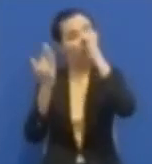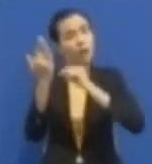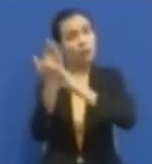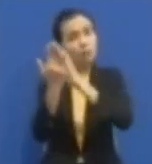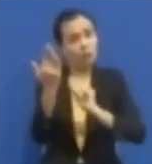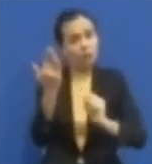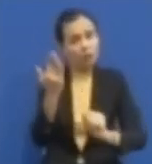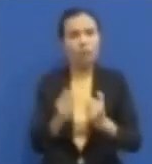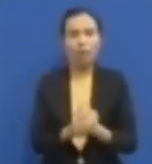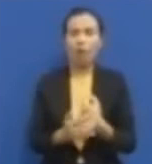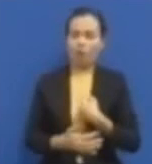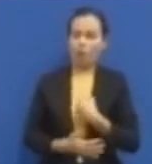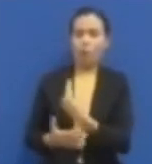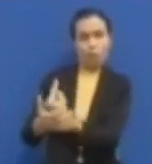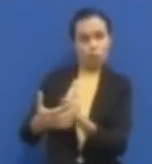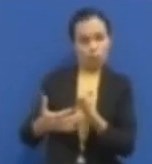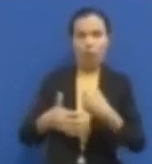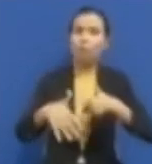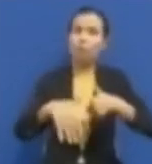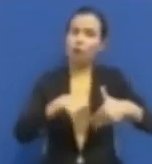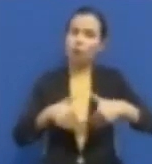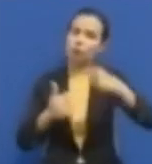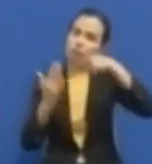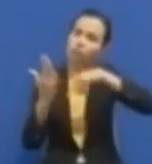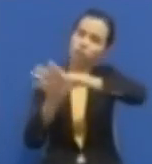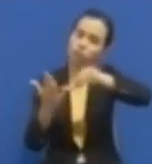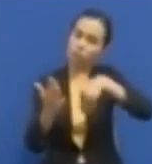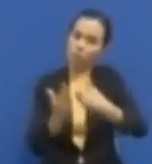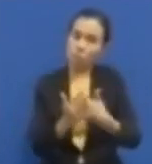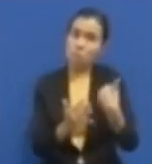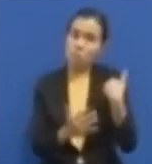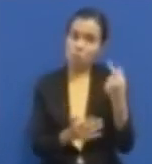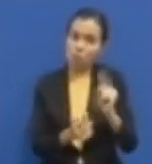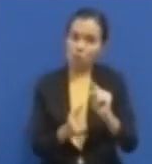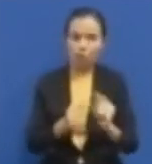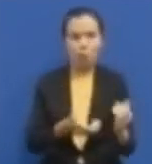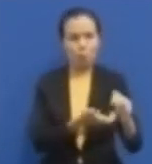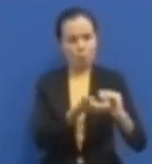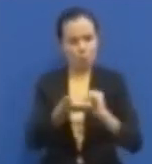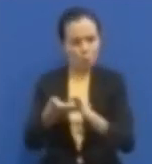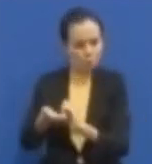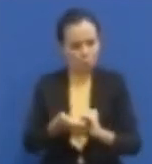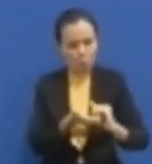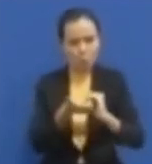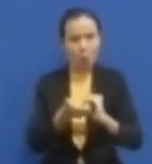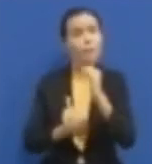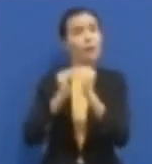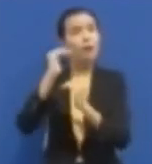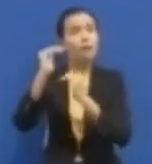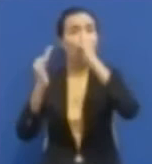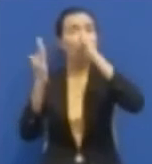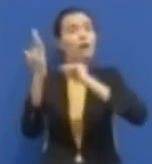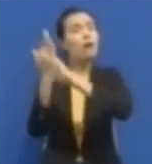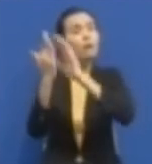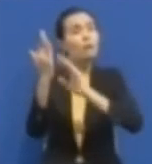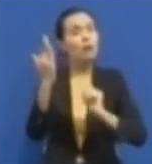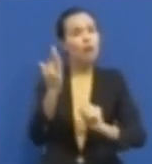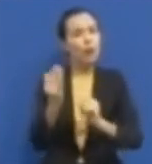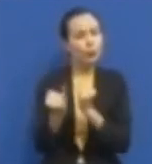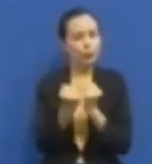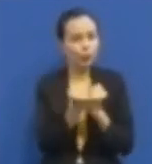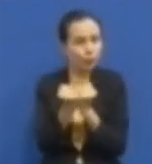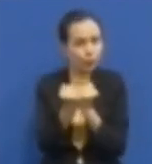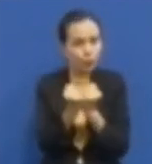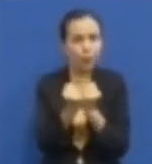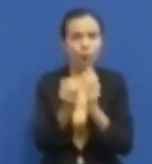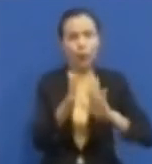พราะว่าเราเป็นตัวแทนของพี่น้องประชาชนทั้งประเทศเพื่อที่จะได้ร่วมมือกันขับเคลื่อนปฏิรูปประเทศของเราอย่างใกล้ชิดและให้ประส